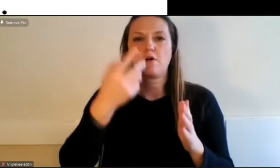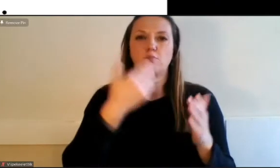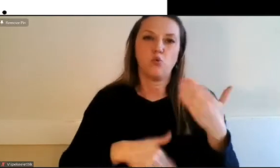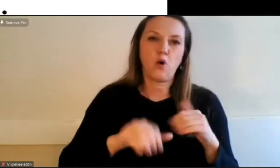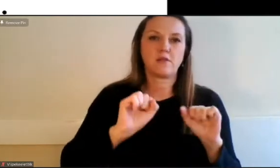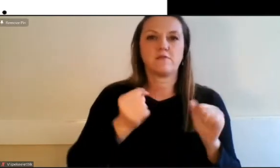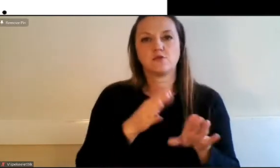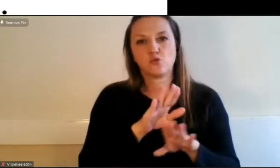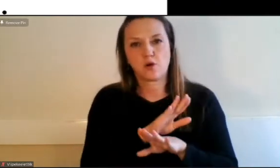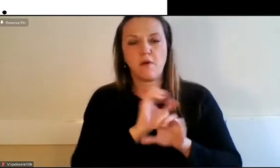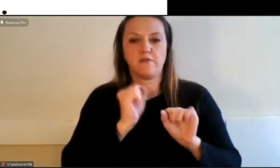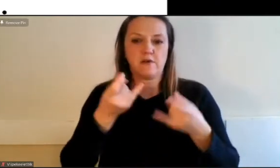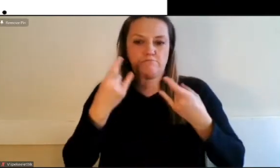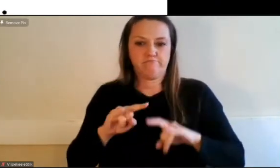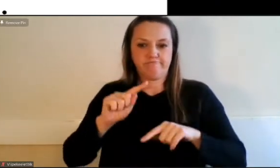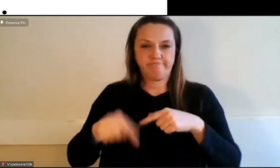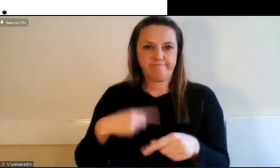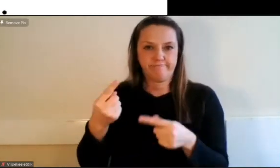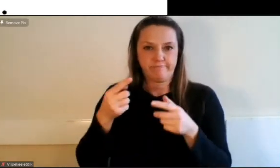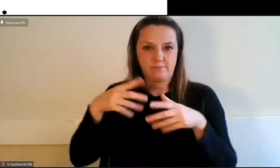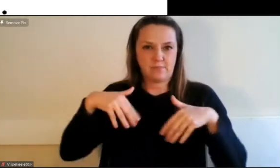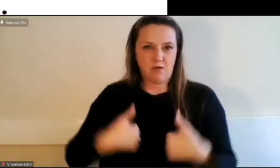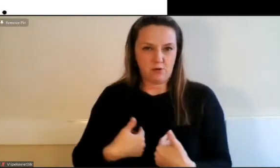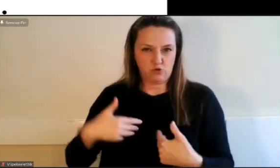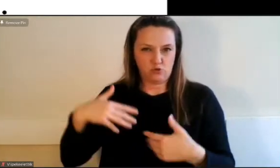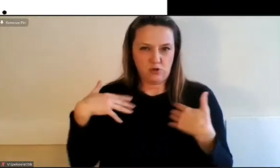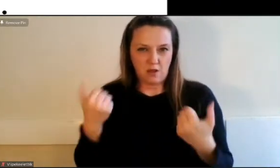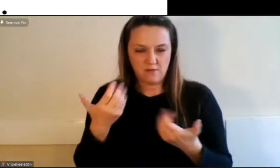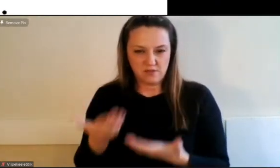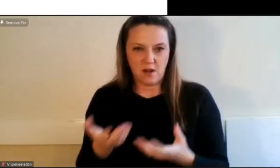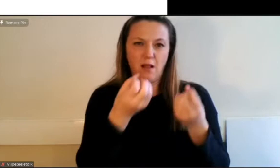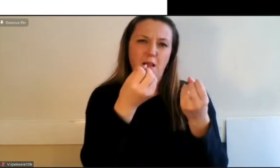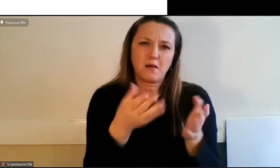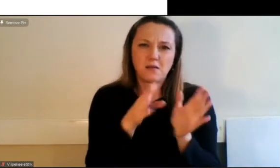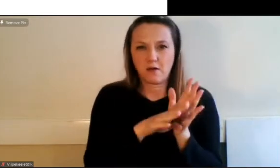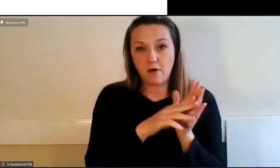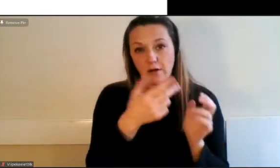Nii. Õnneks meil on võimalik selle haiguse eest end kaitsta.